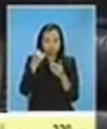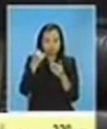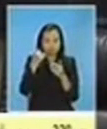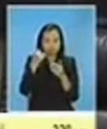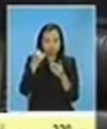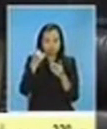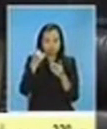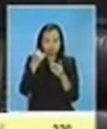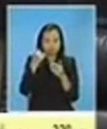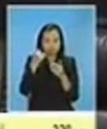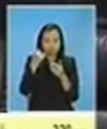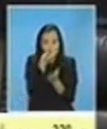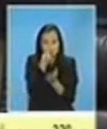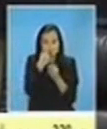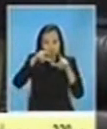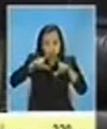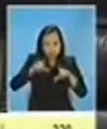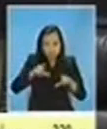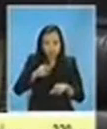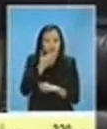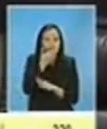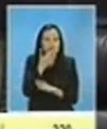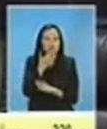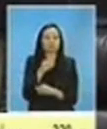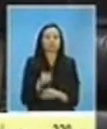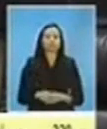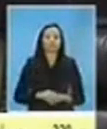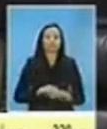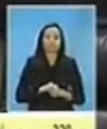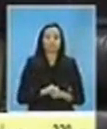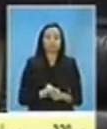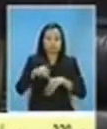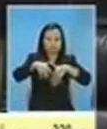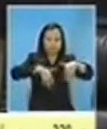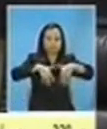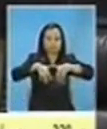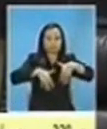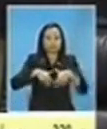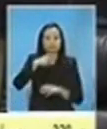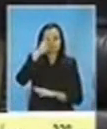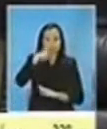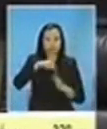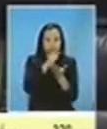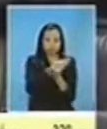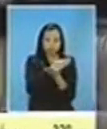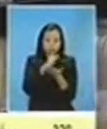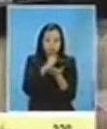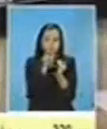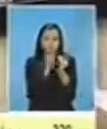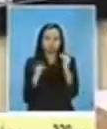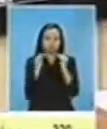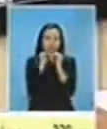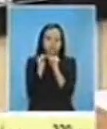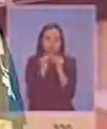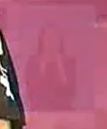าวเป็นอย่างไรเรื่องการทุจริตตรงนั้นตรงนี้มันมีไหมนี่คือการเขาเรียกว่าขั้นตอนการทางกฎหมายคือถ้ามันมีเคส